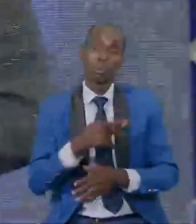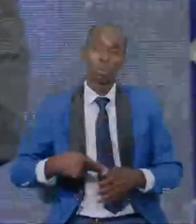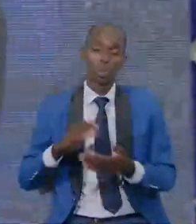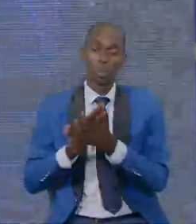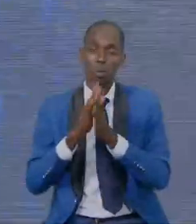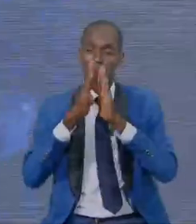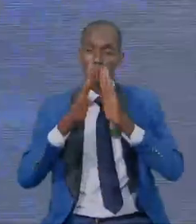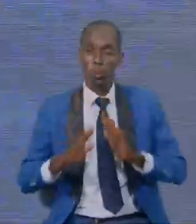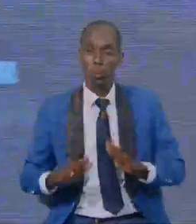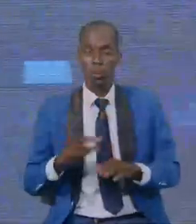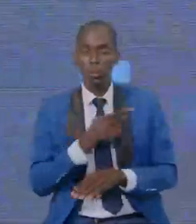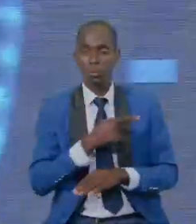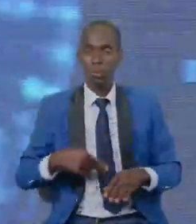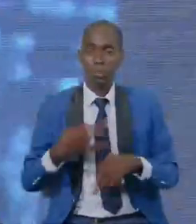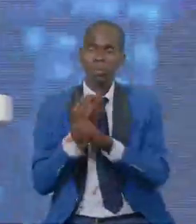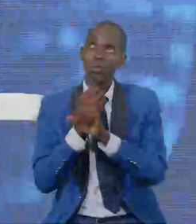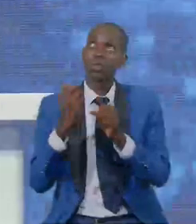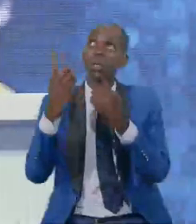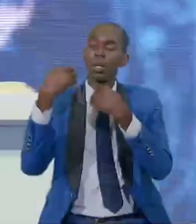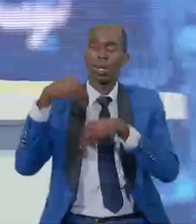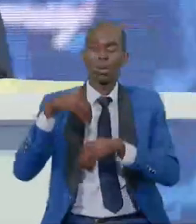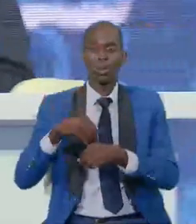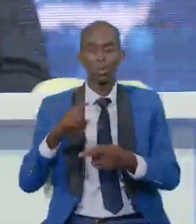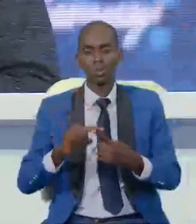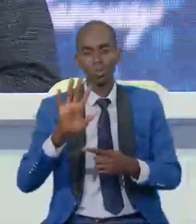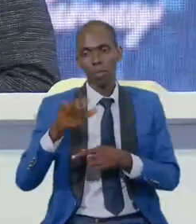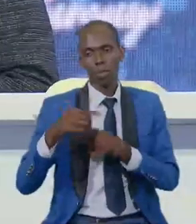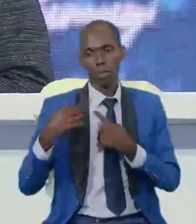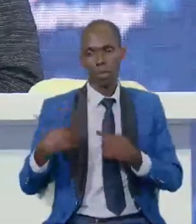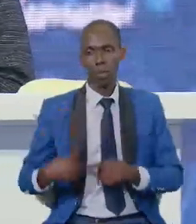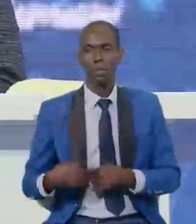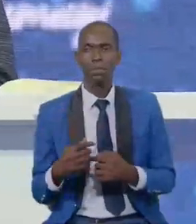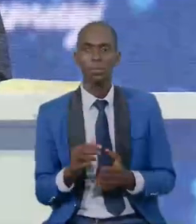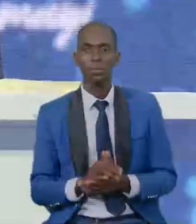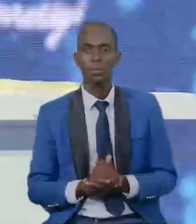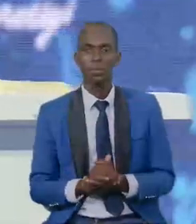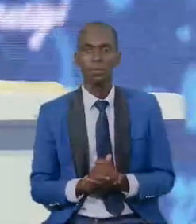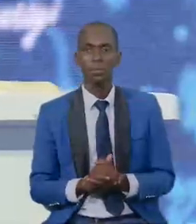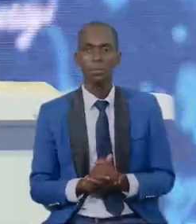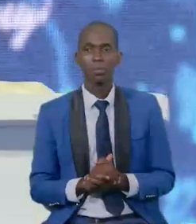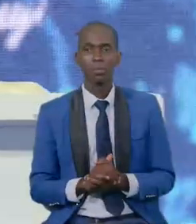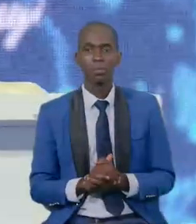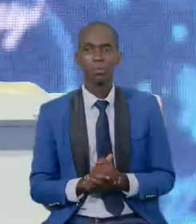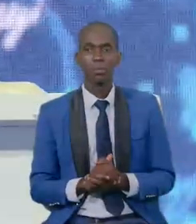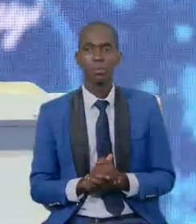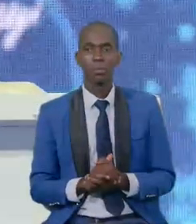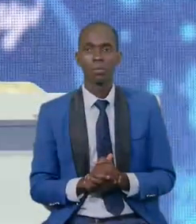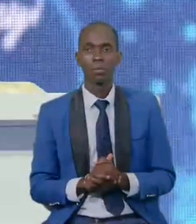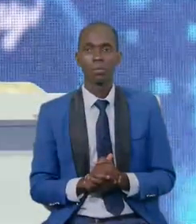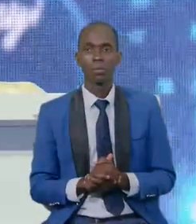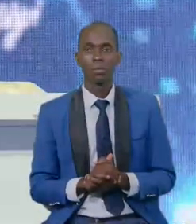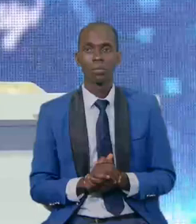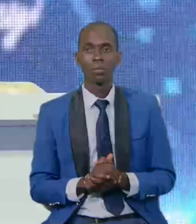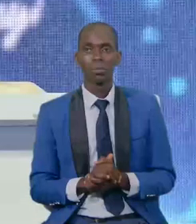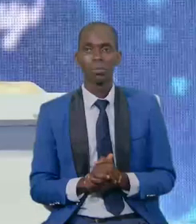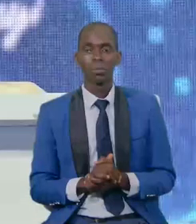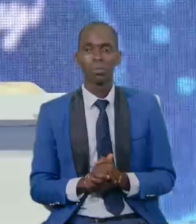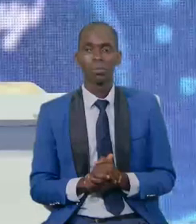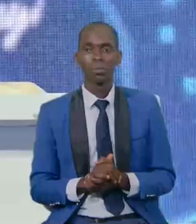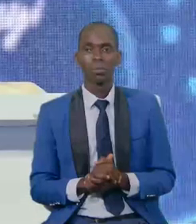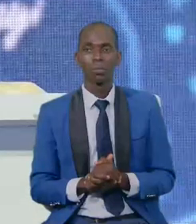enters into your life. Lorsque Jésus vient, le prince de la paix dans votre vie, les gens avec qui vous battez